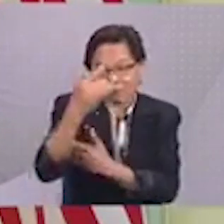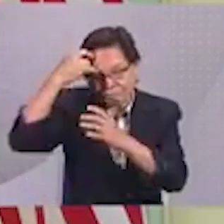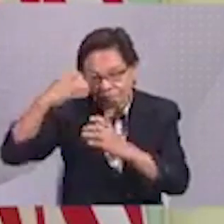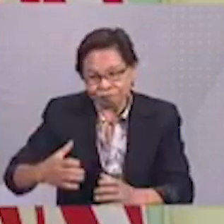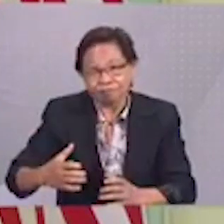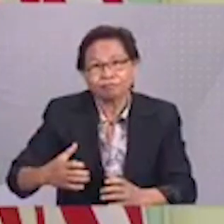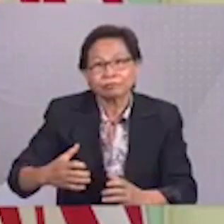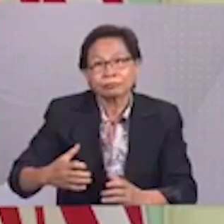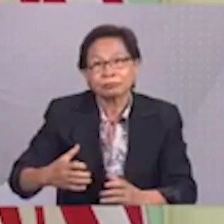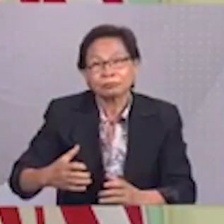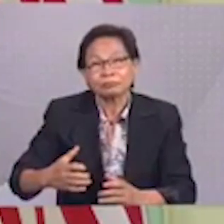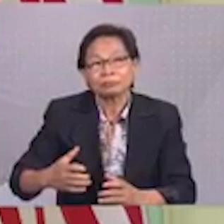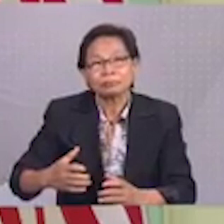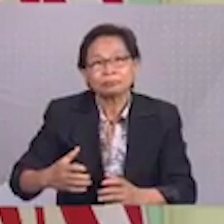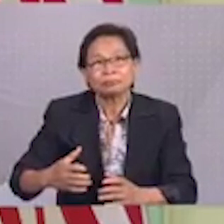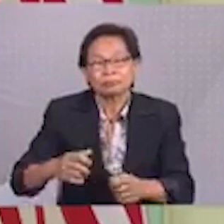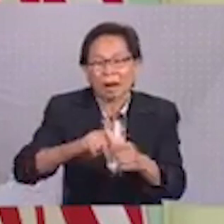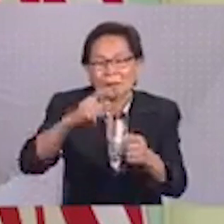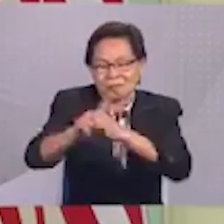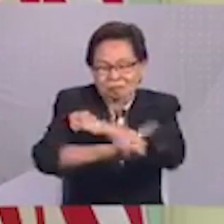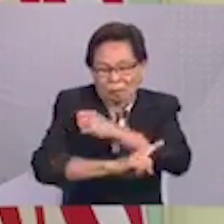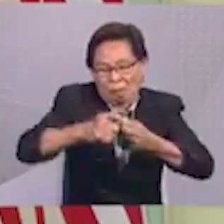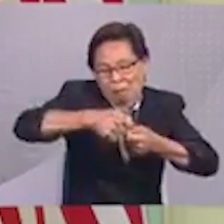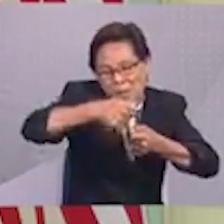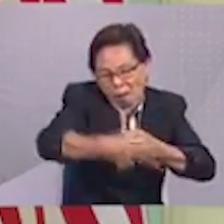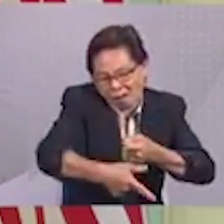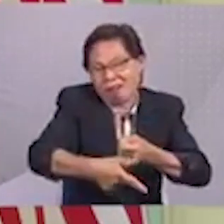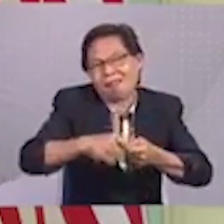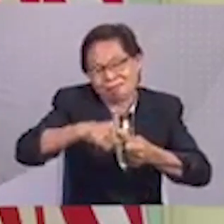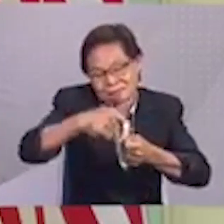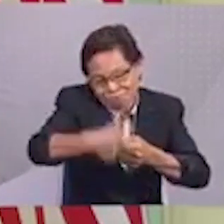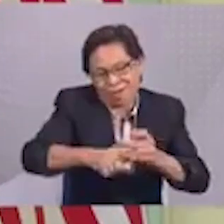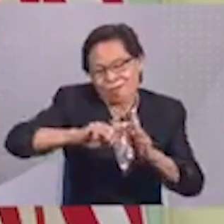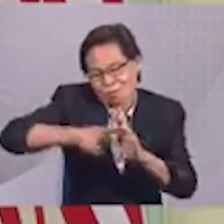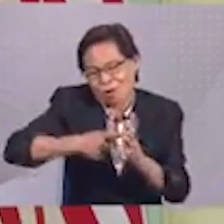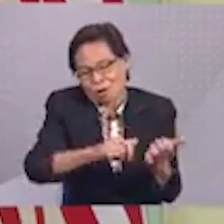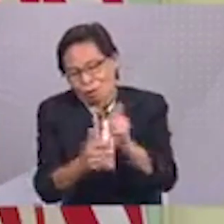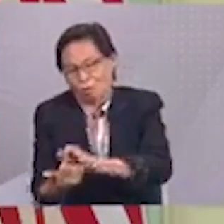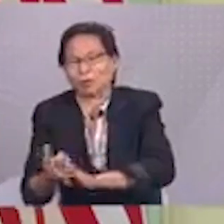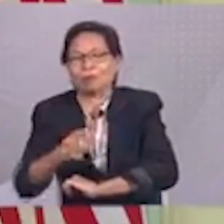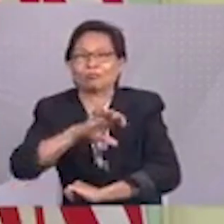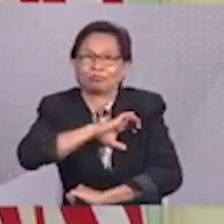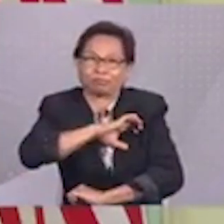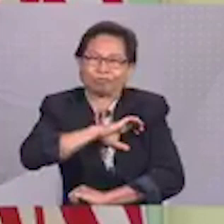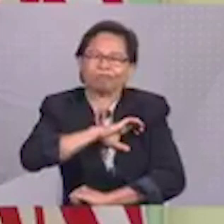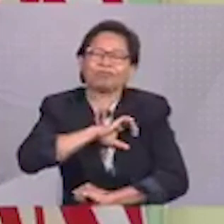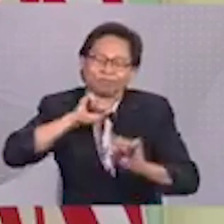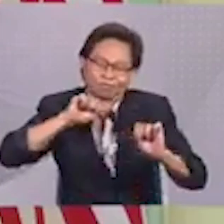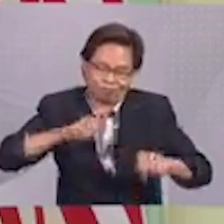bahawa tindakan compound boleh dimulakan oleh pihak